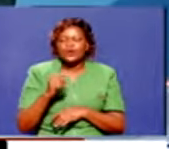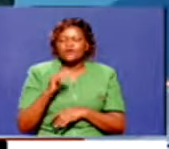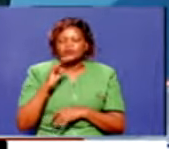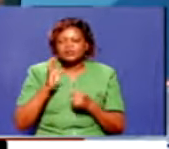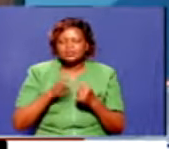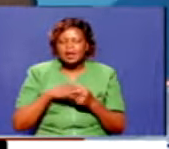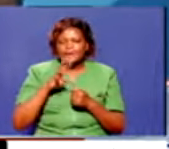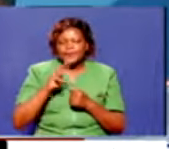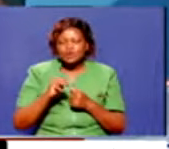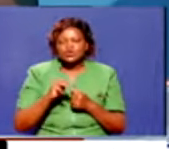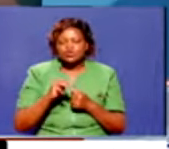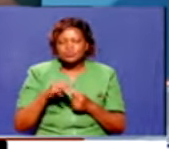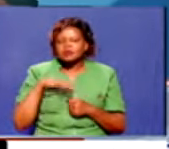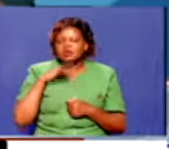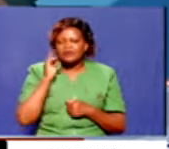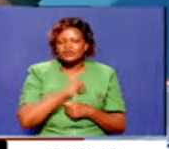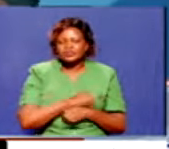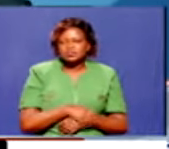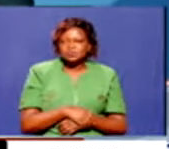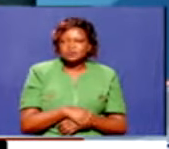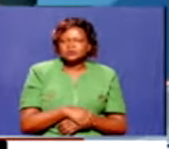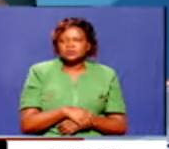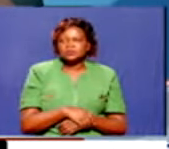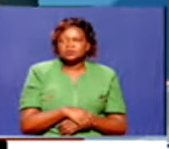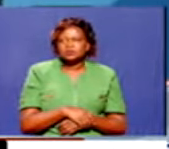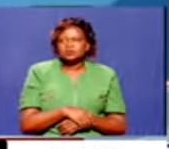4.99 wakiaga dunia.